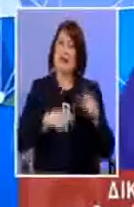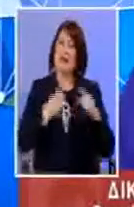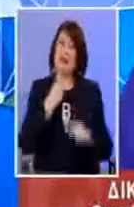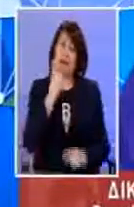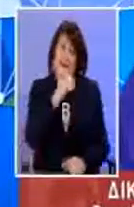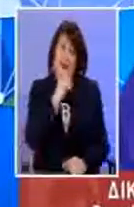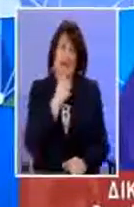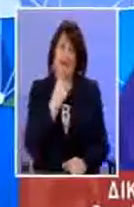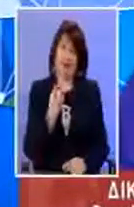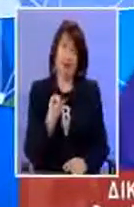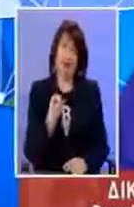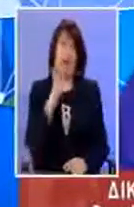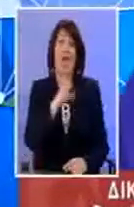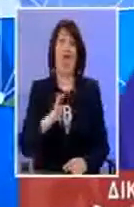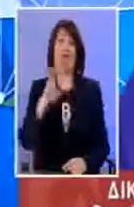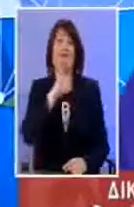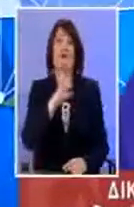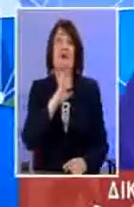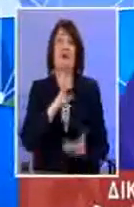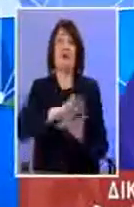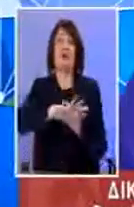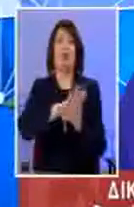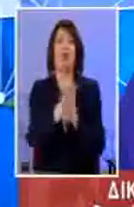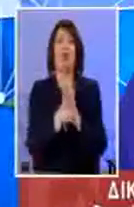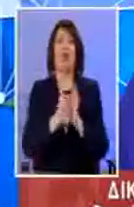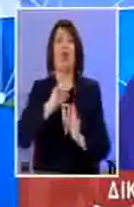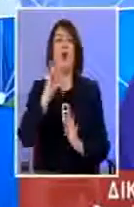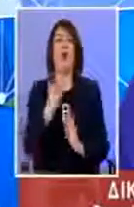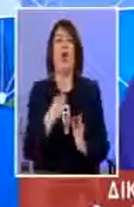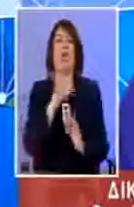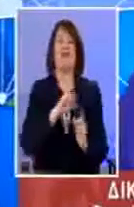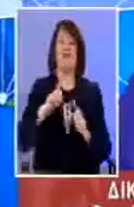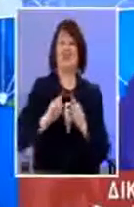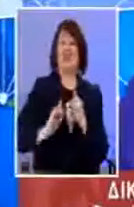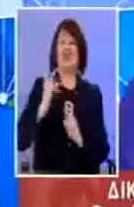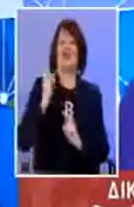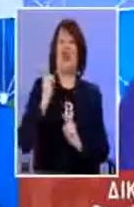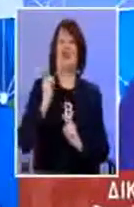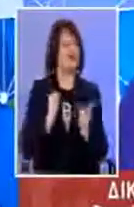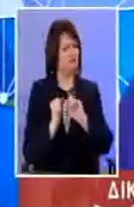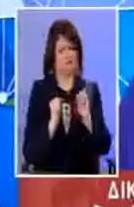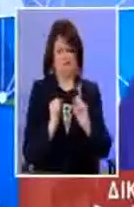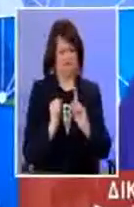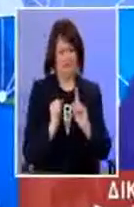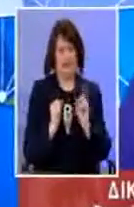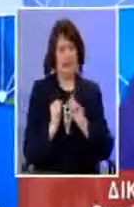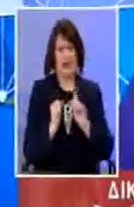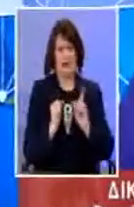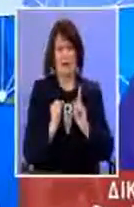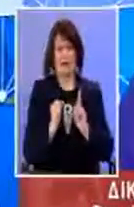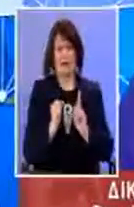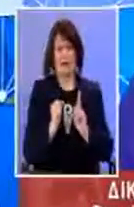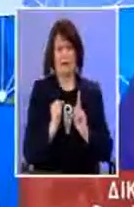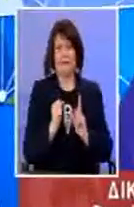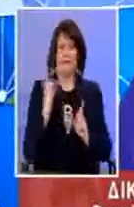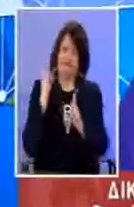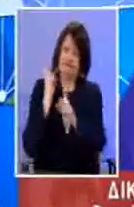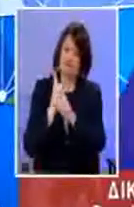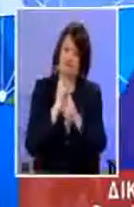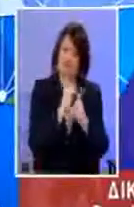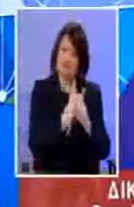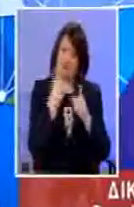ότι τάχα η Ευρώπη θα τα ισοπεδώσει όλα και οι Ευρωπαίοι τεχνοκράτες και τέτοια. Δεν ισχύουν αυτά. Υπάρχουν οι ιδιαιτερότητες